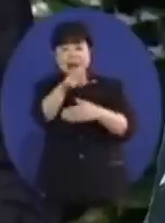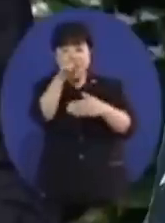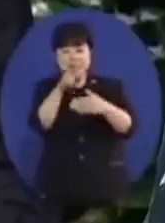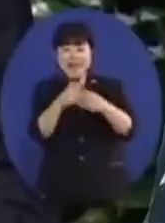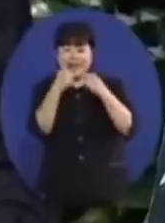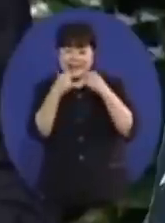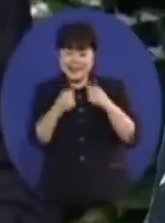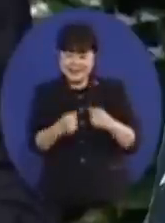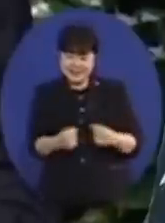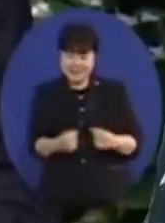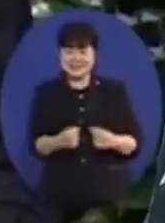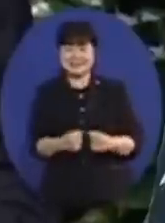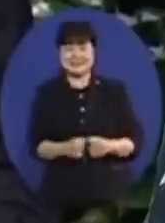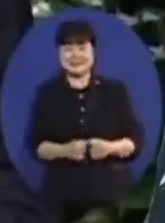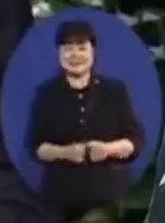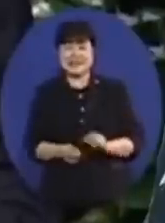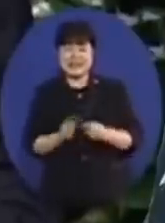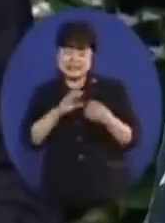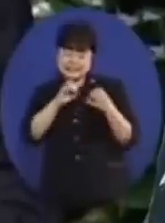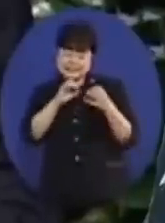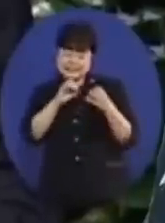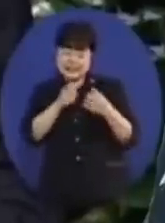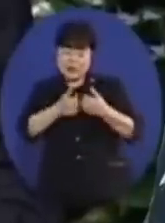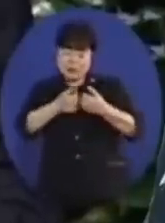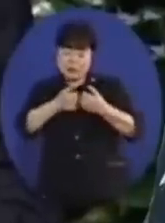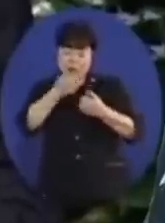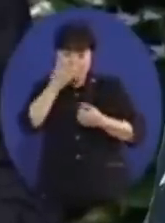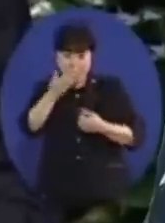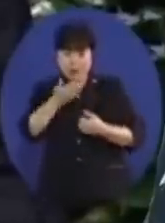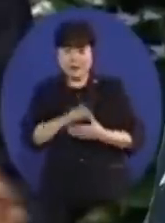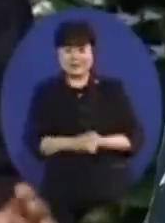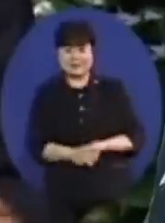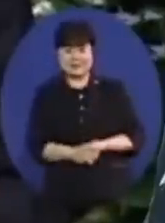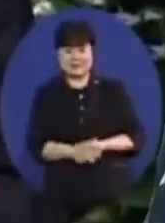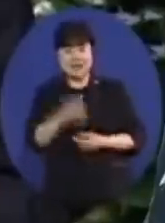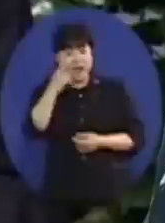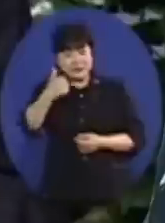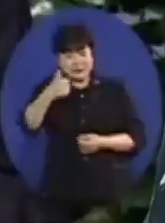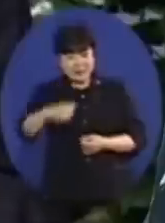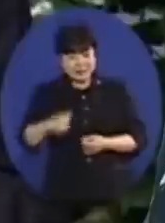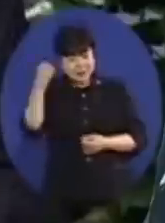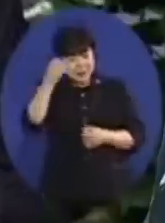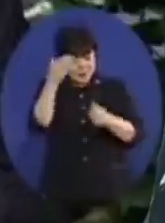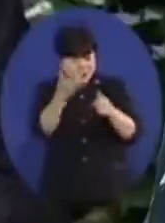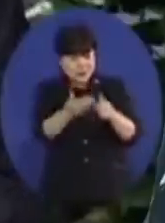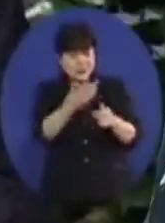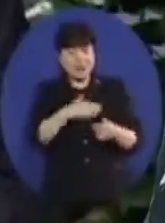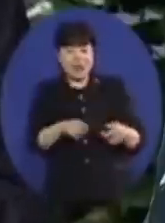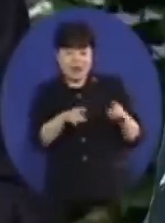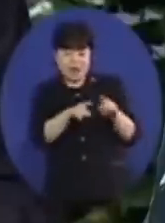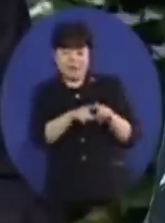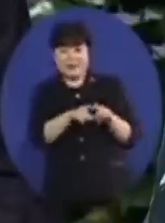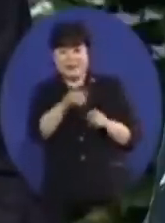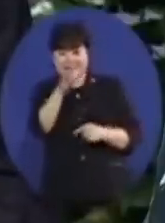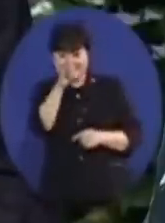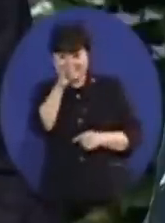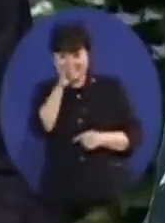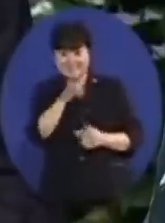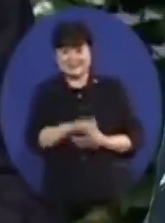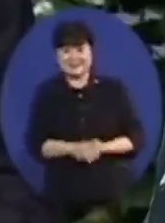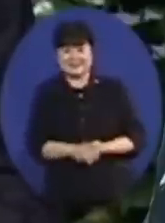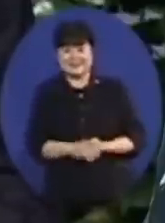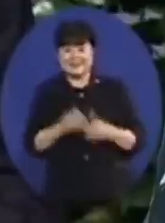마음속에 계셔서 이야기를 하고 이동을 합니다 아버지와 아들과 성령이 나와 함께